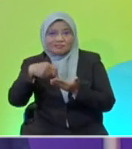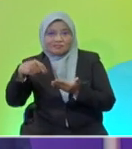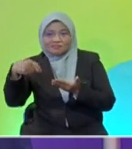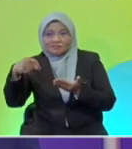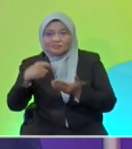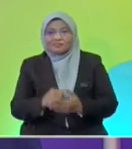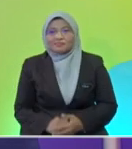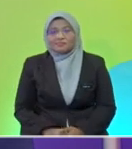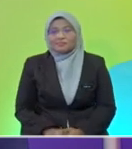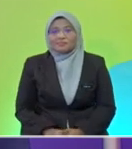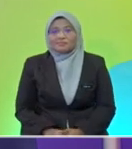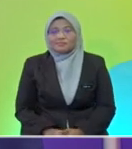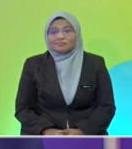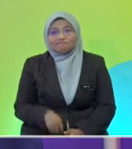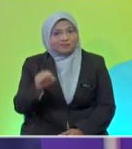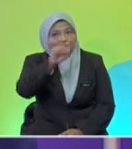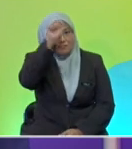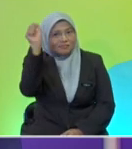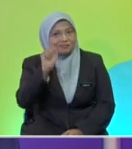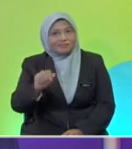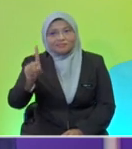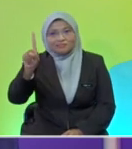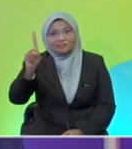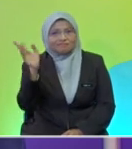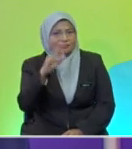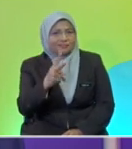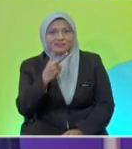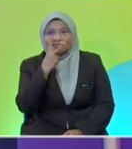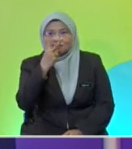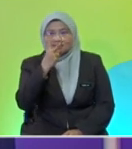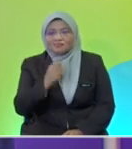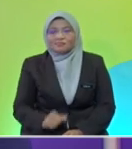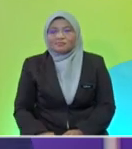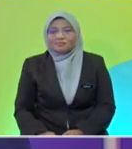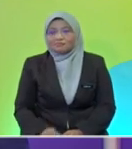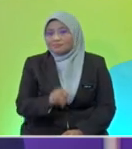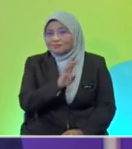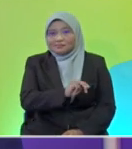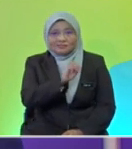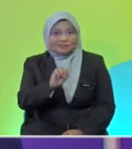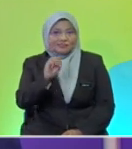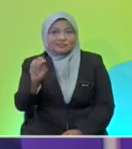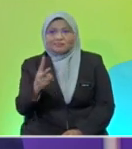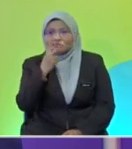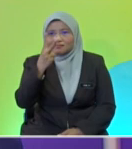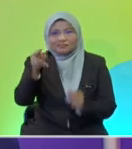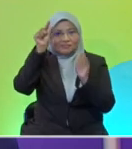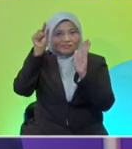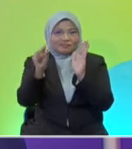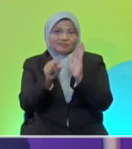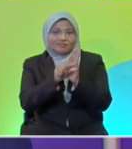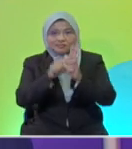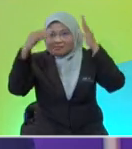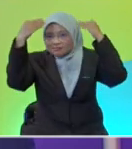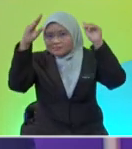pertama seorang bertumpu Oke jadi guna minta murid-murid lihat dulu paparayan ini untuk Cikgu